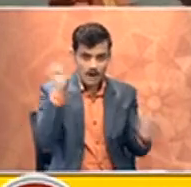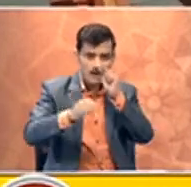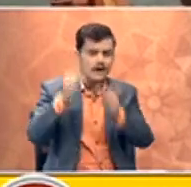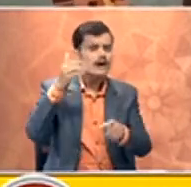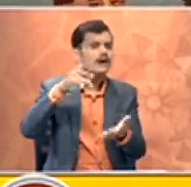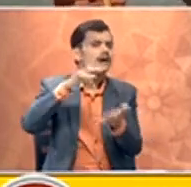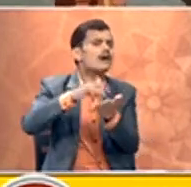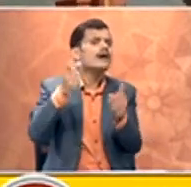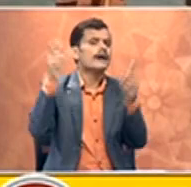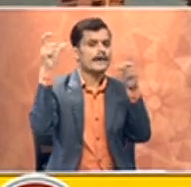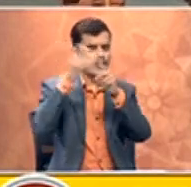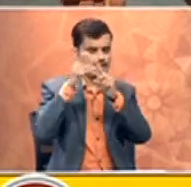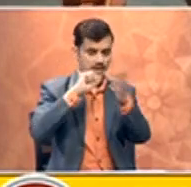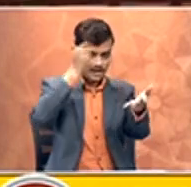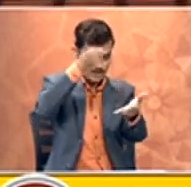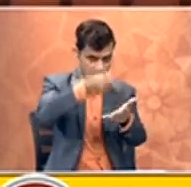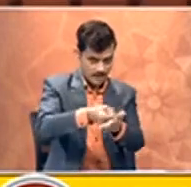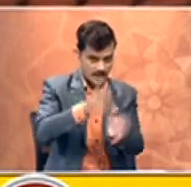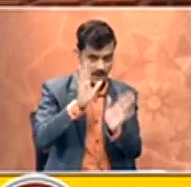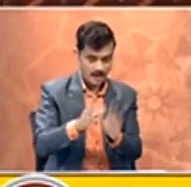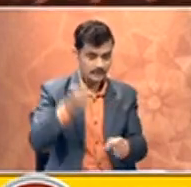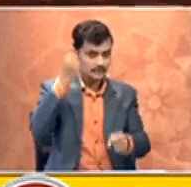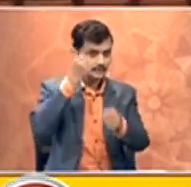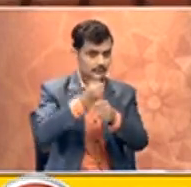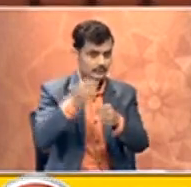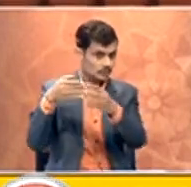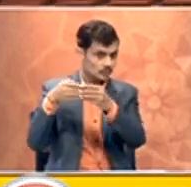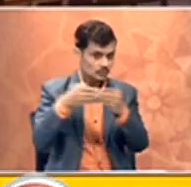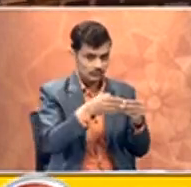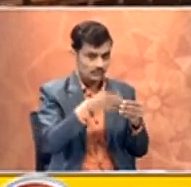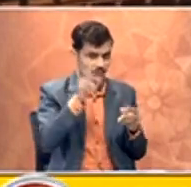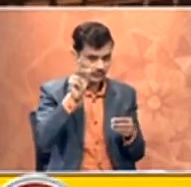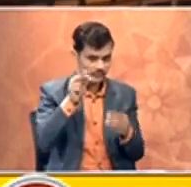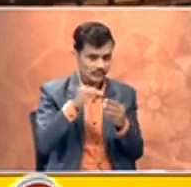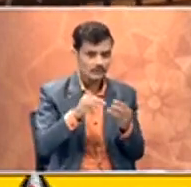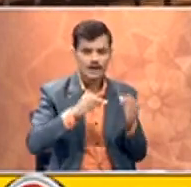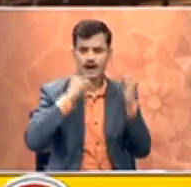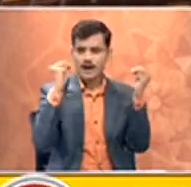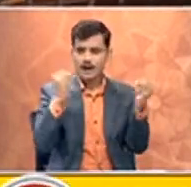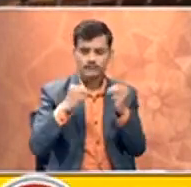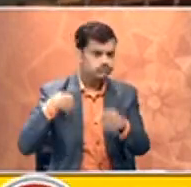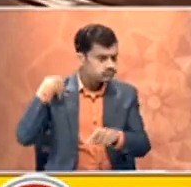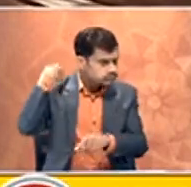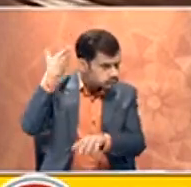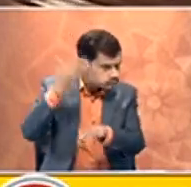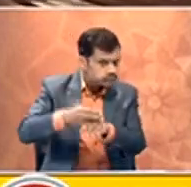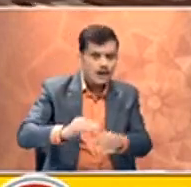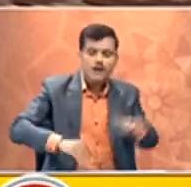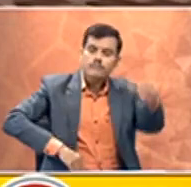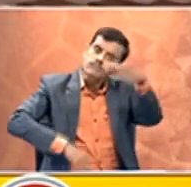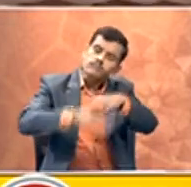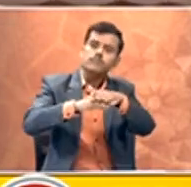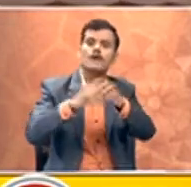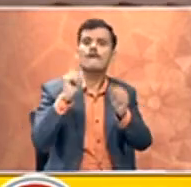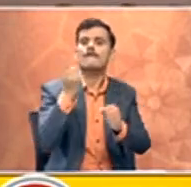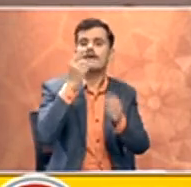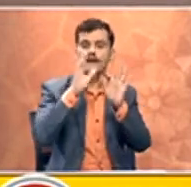आ रहे हैं। G20 समिट के इतिहास में ये अब तक की सबसे बड़ी भागीदारी